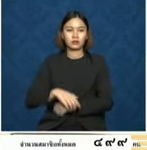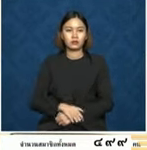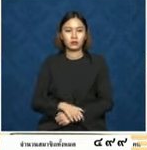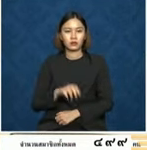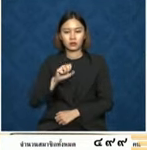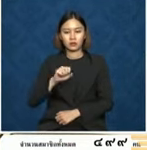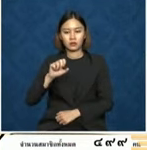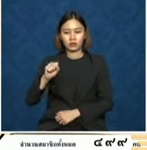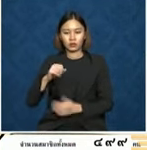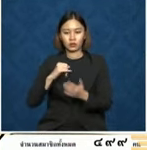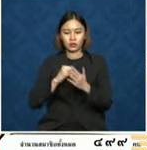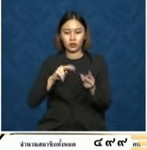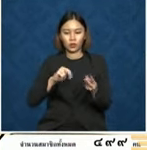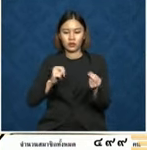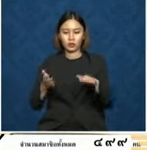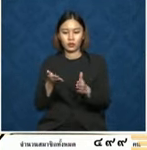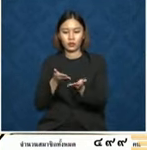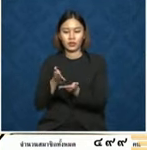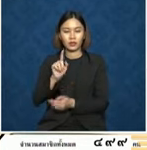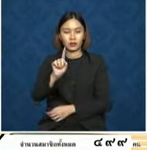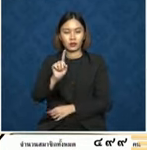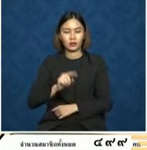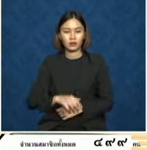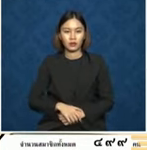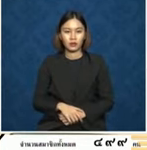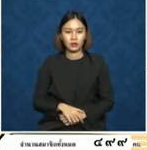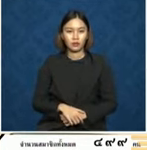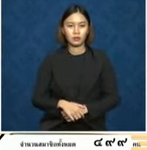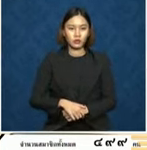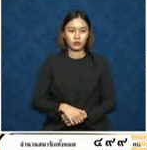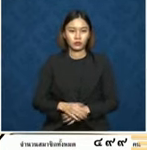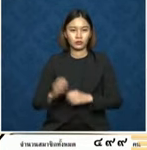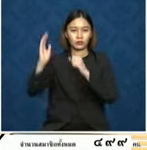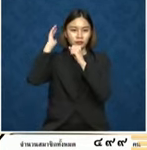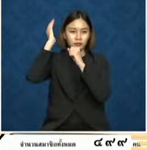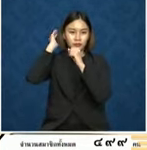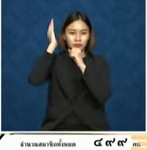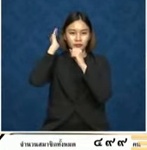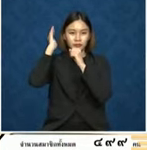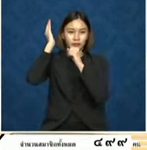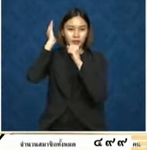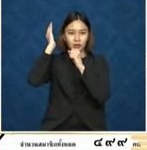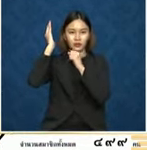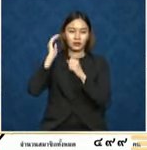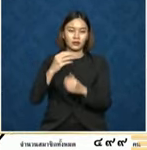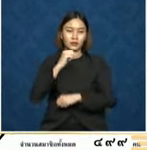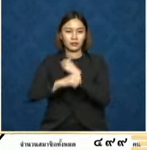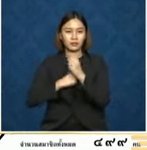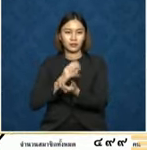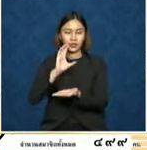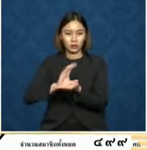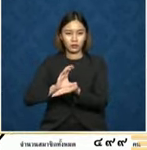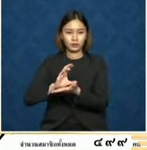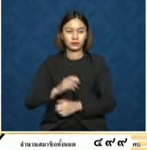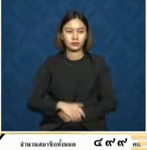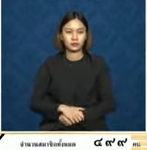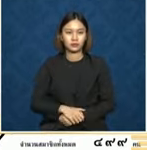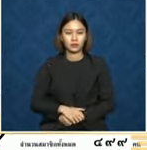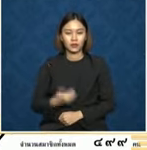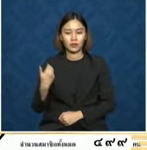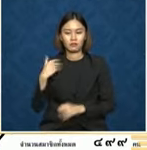จังหวัดนครพนมเขต1กับผมขออภิปรายเรื่องปีงบประมาณโด